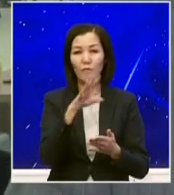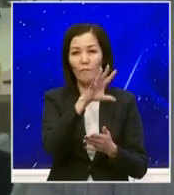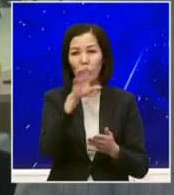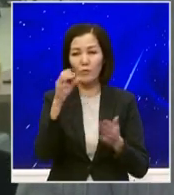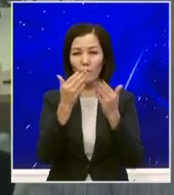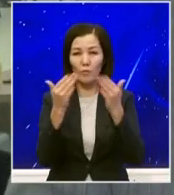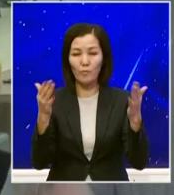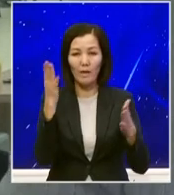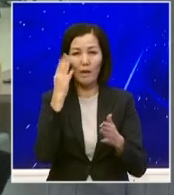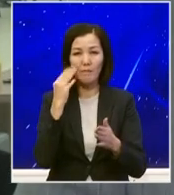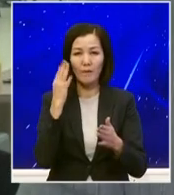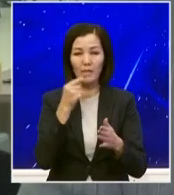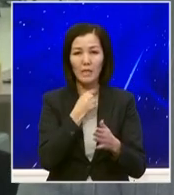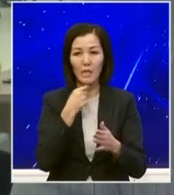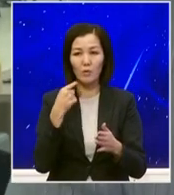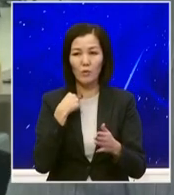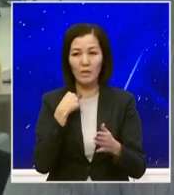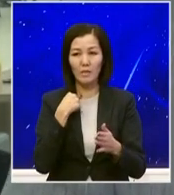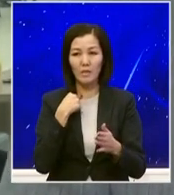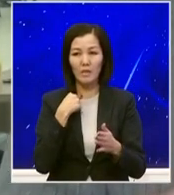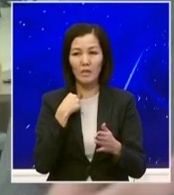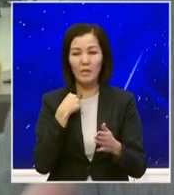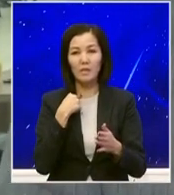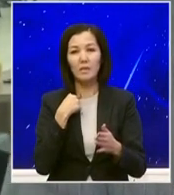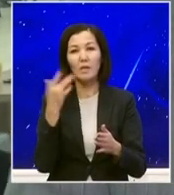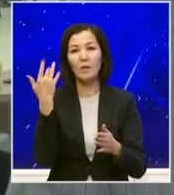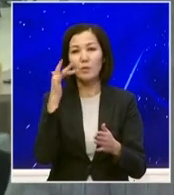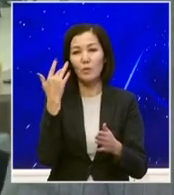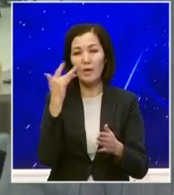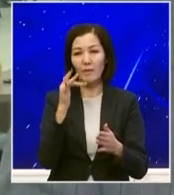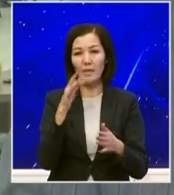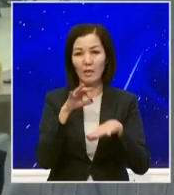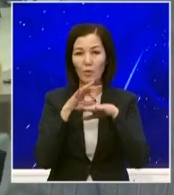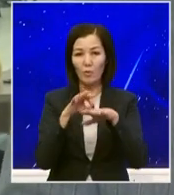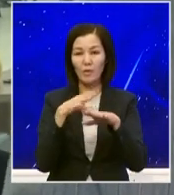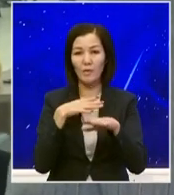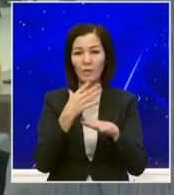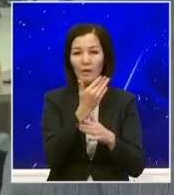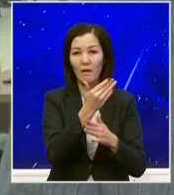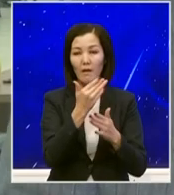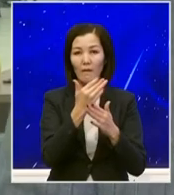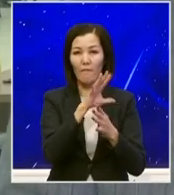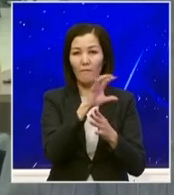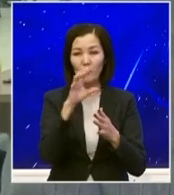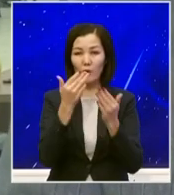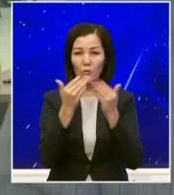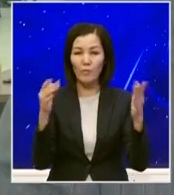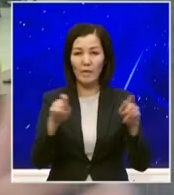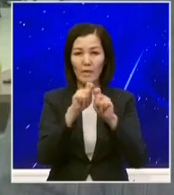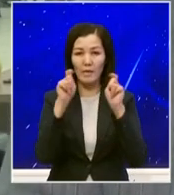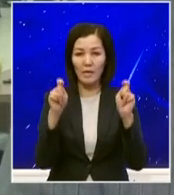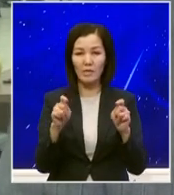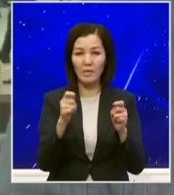Мысалы Алматыда өтті, Талдықорғанда өтті. Және Нью-Йорк қаласында да біздің менің суреттерім жарияланды. Үлкен фото көрмеді,